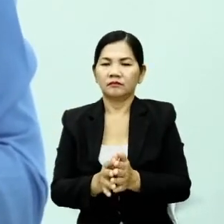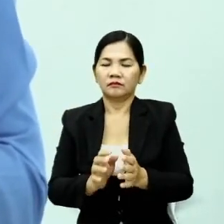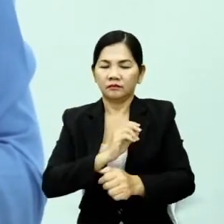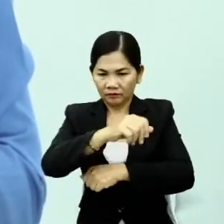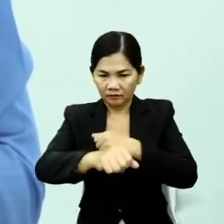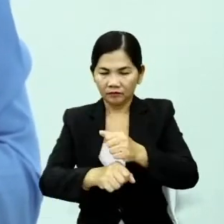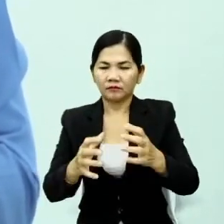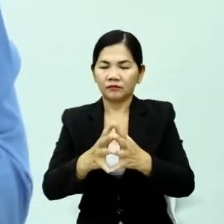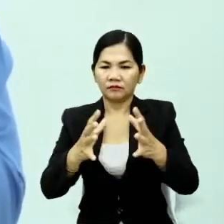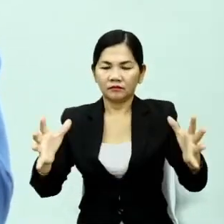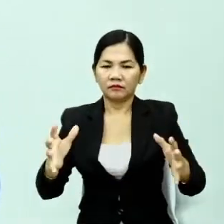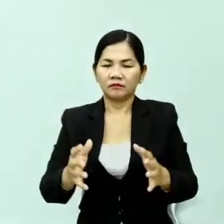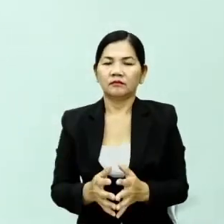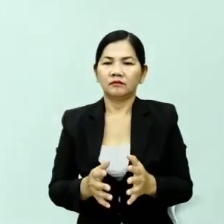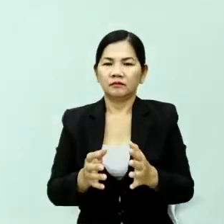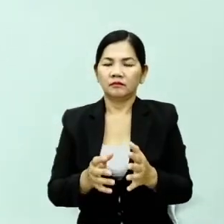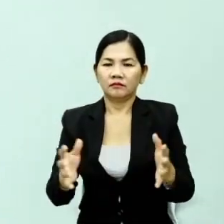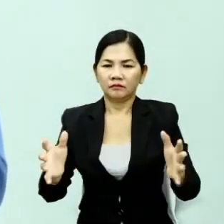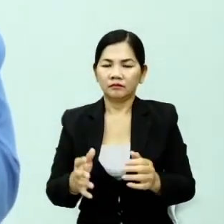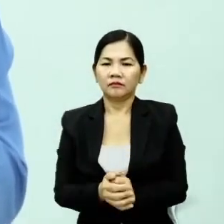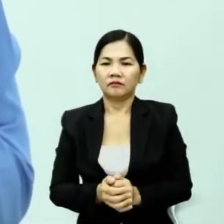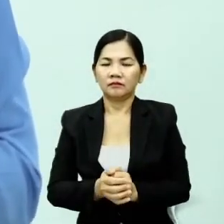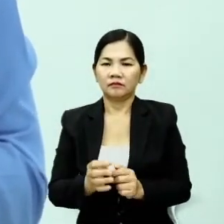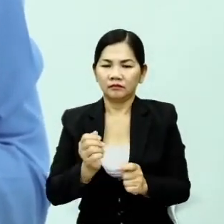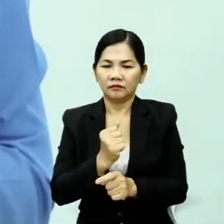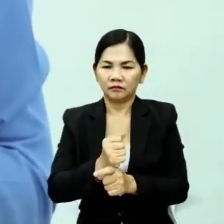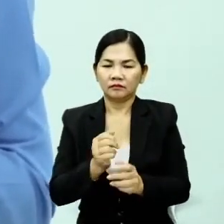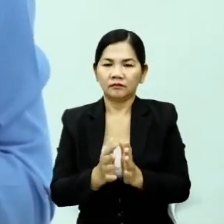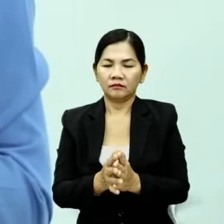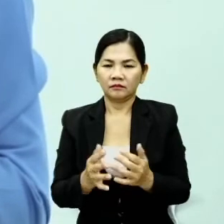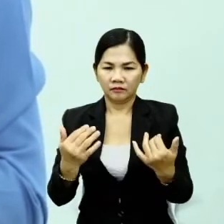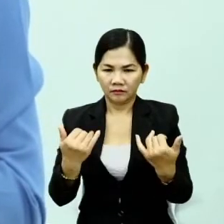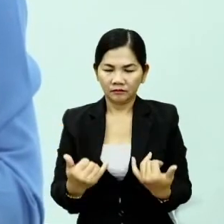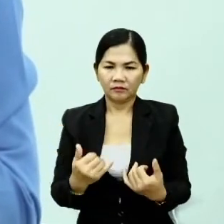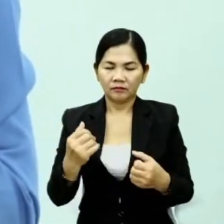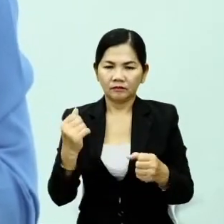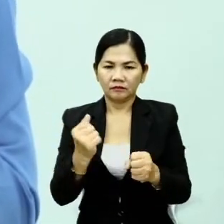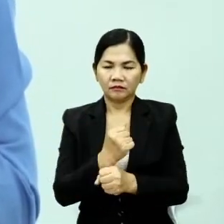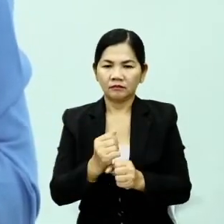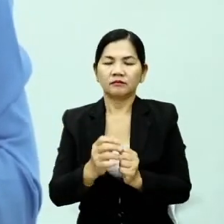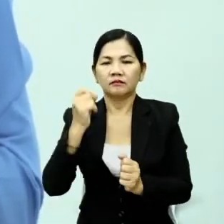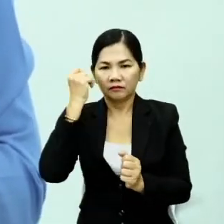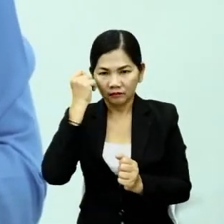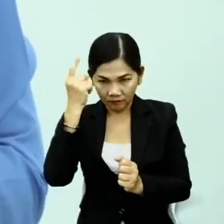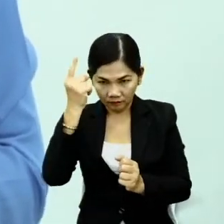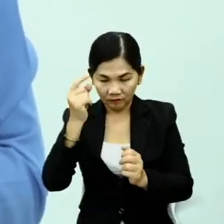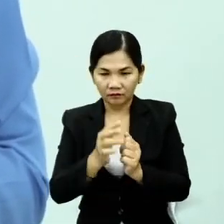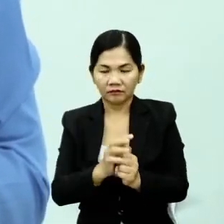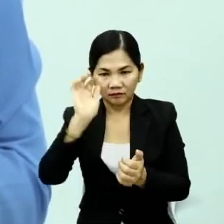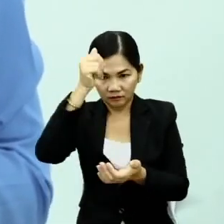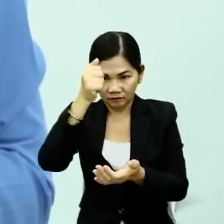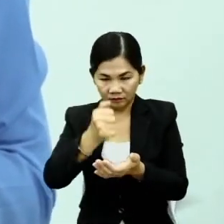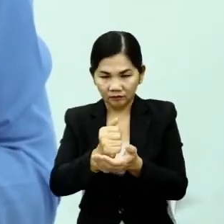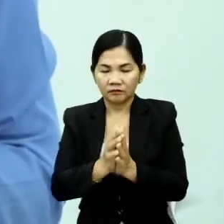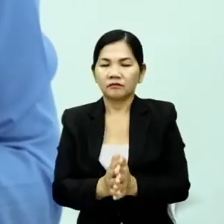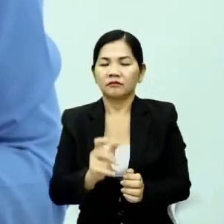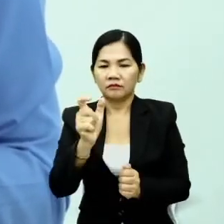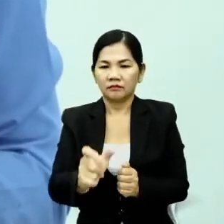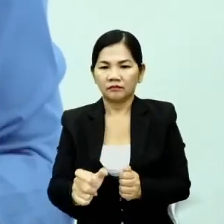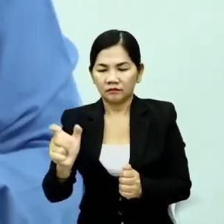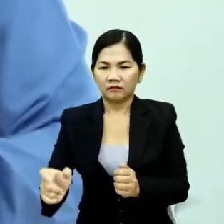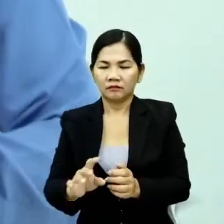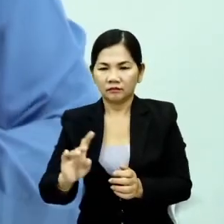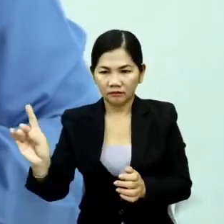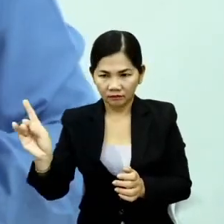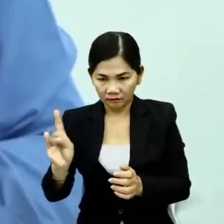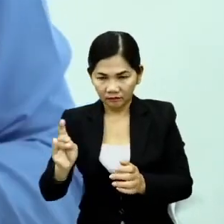học thông thùng nó cốn cha ở con tràn chẳng con tặng ác nghĩa con bạn đang ẩm pí cha pha pro giáo rồi bó cha rồi bó